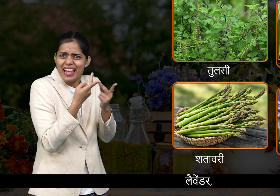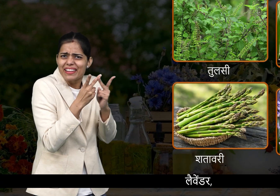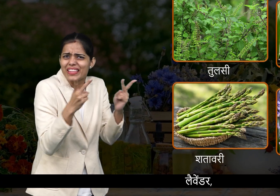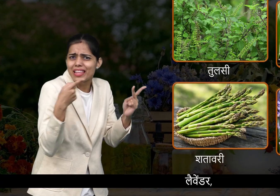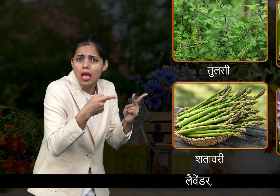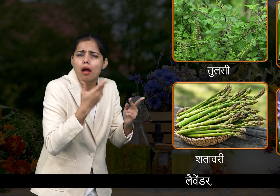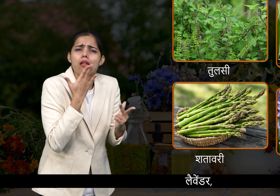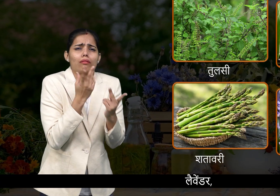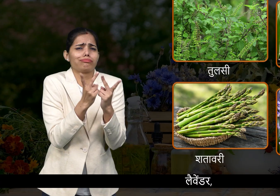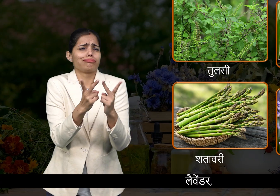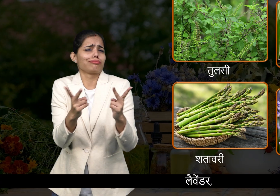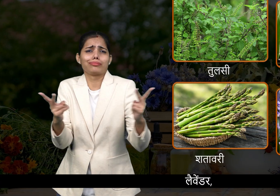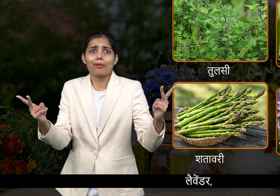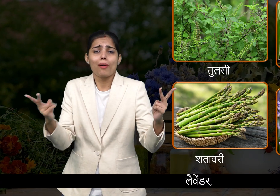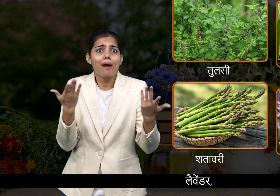लवेंडर,